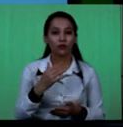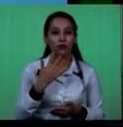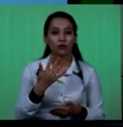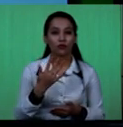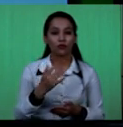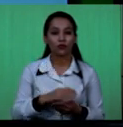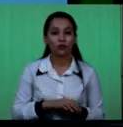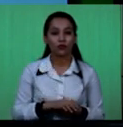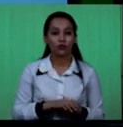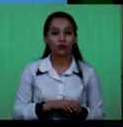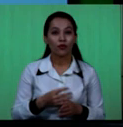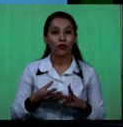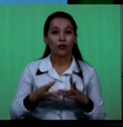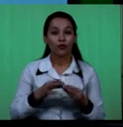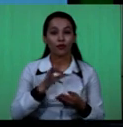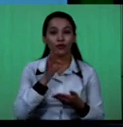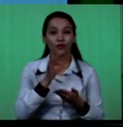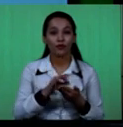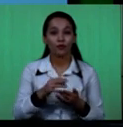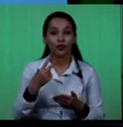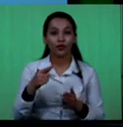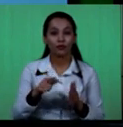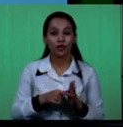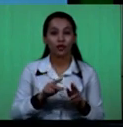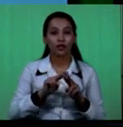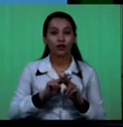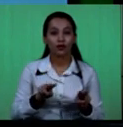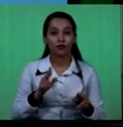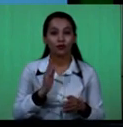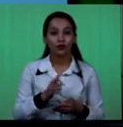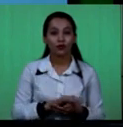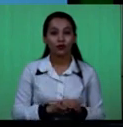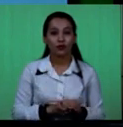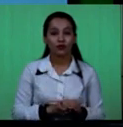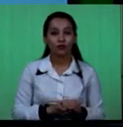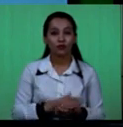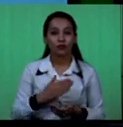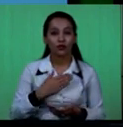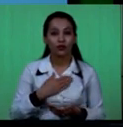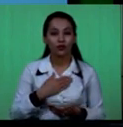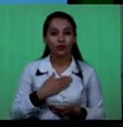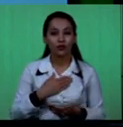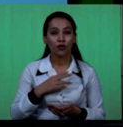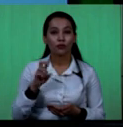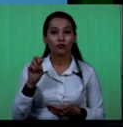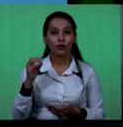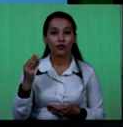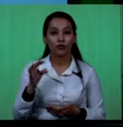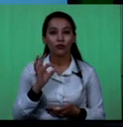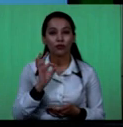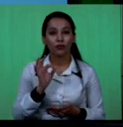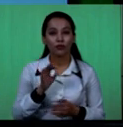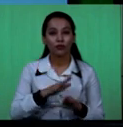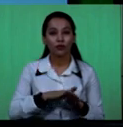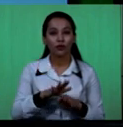ko'paytmalarining yig'indisi 27 ga teng. Demak, men ushbu bosh qotirmani to'g'ri